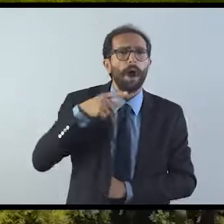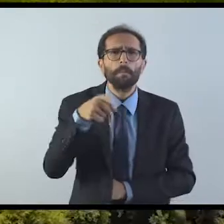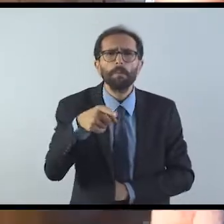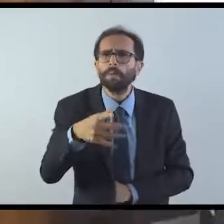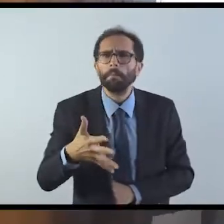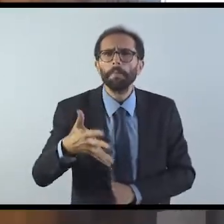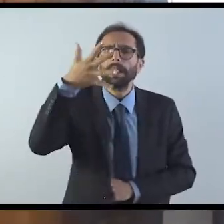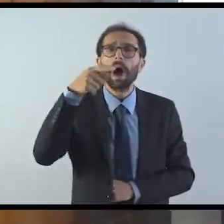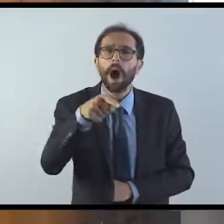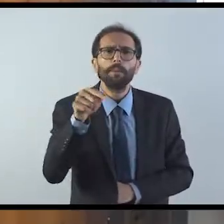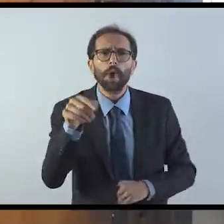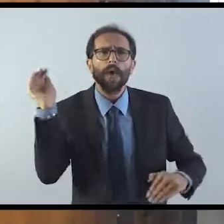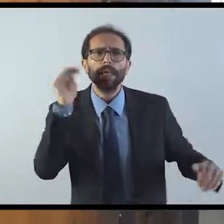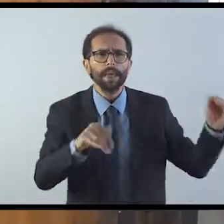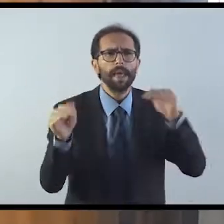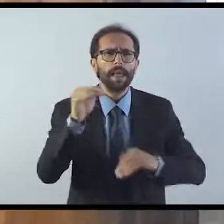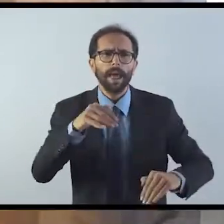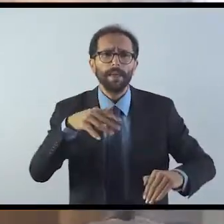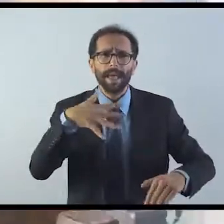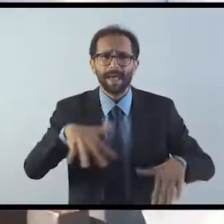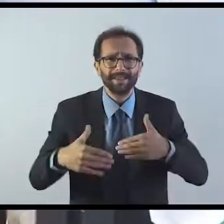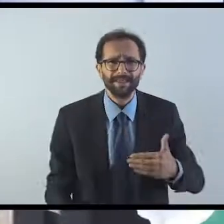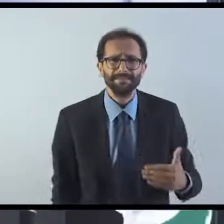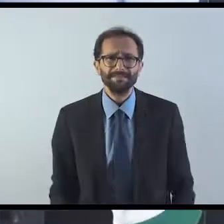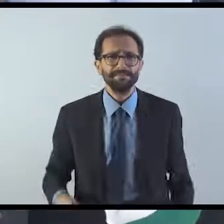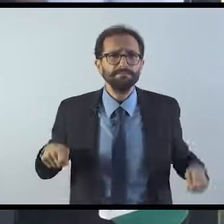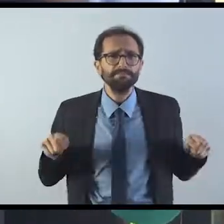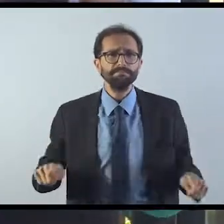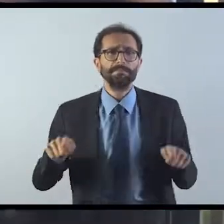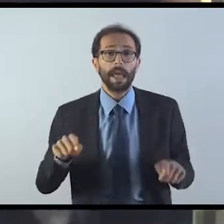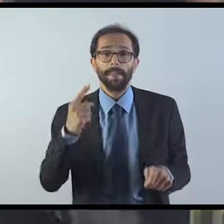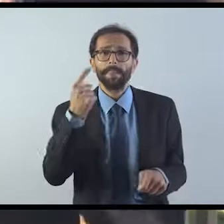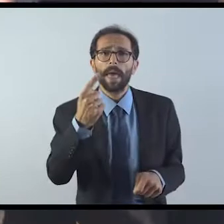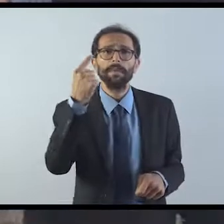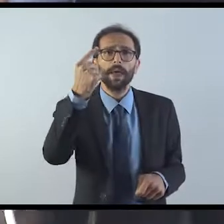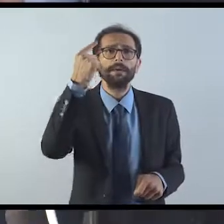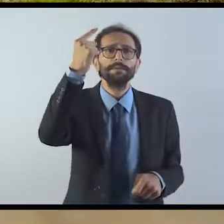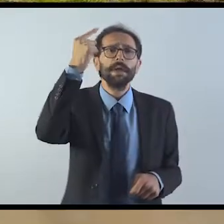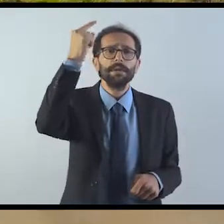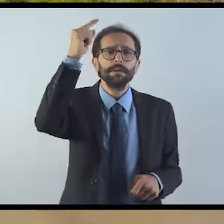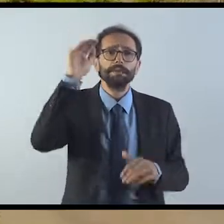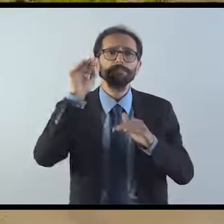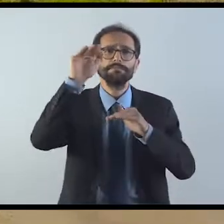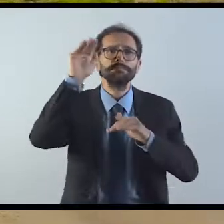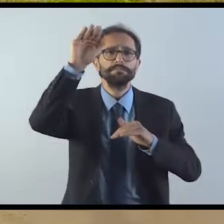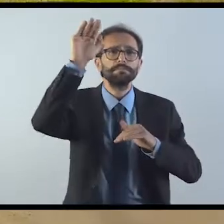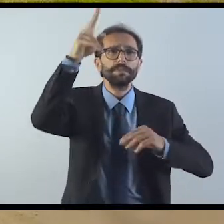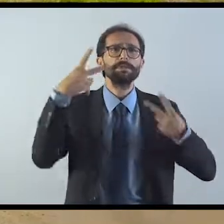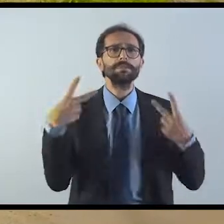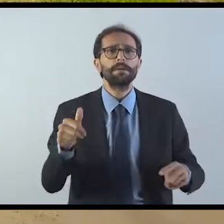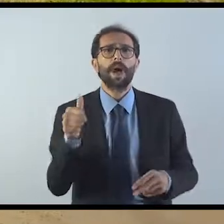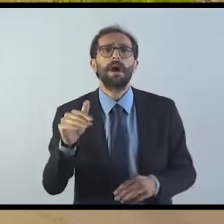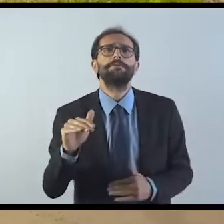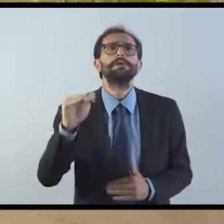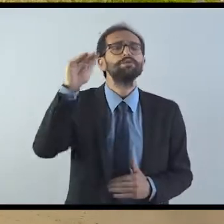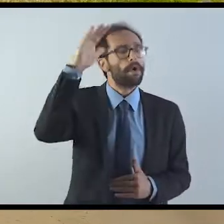gelen tekerlekli sandalyeli Engelli bireylerin her katı o rahatlıkla ulaşabilmelerini sağlayacak asansör sisteminin